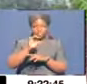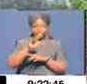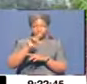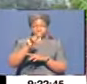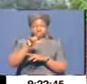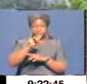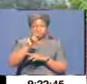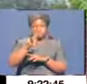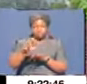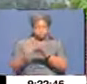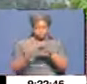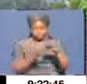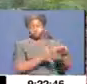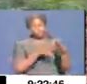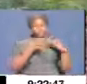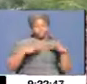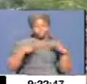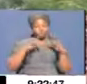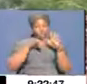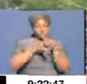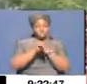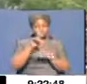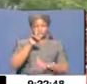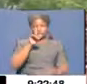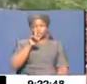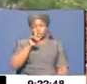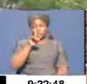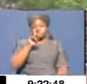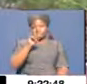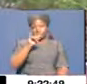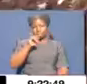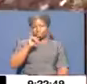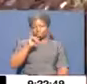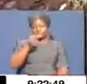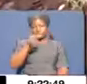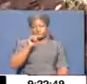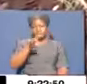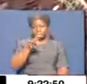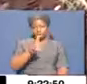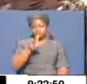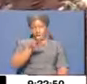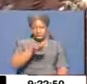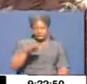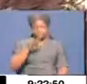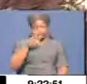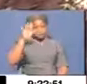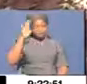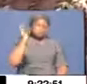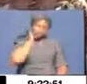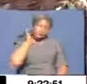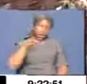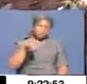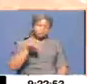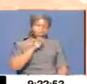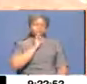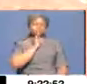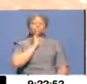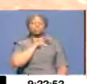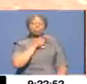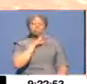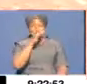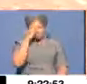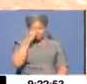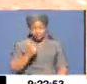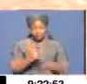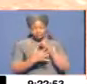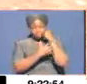of Kiamodhige, village of Githinja in Kiaru, constituents of Murang'a County, have decried the poor state of development in the area,